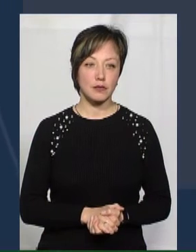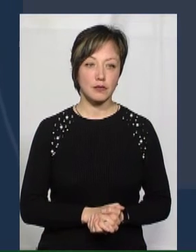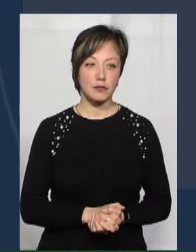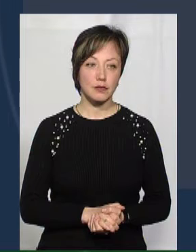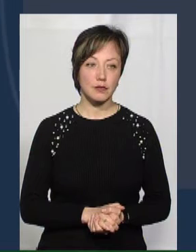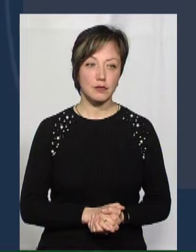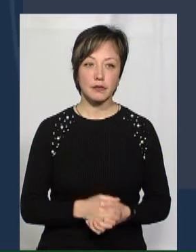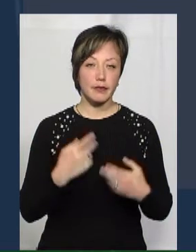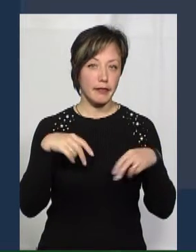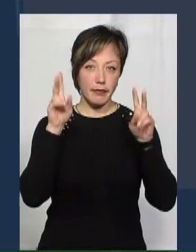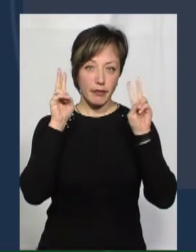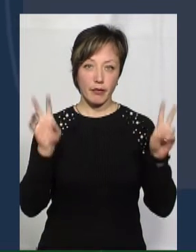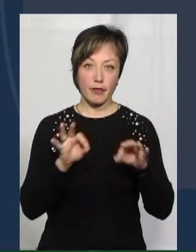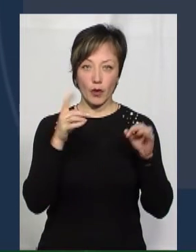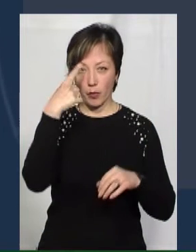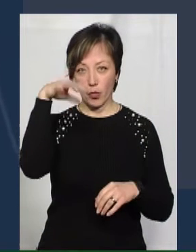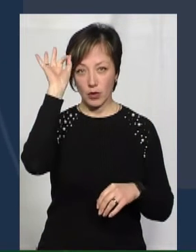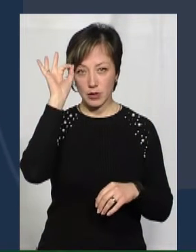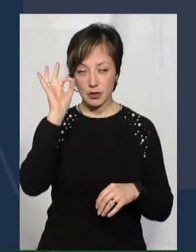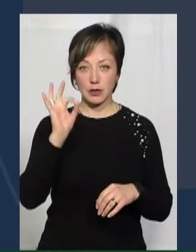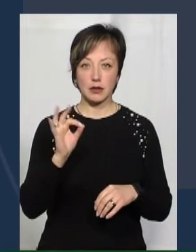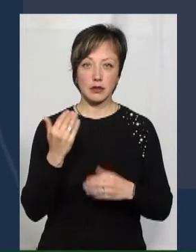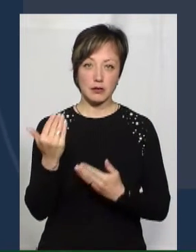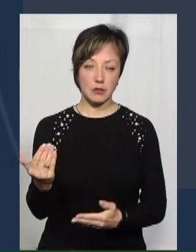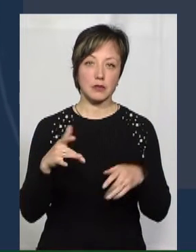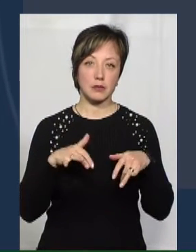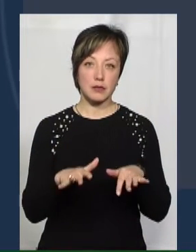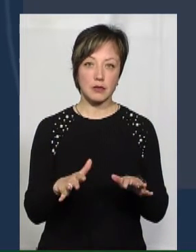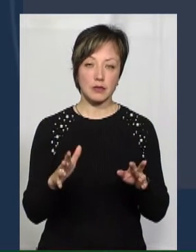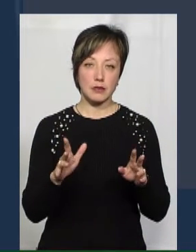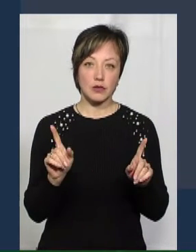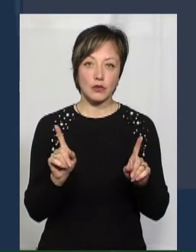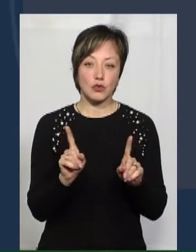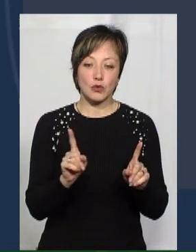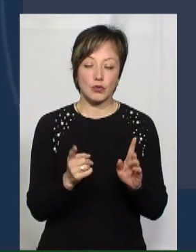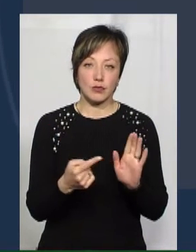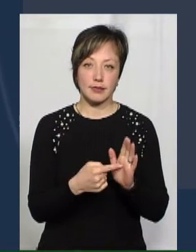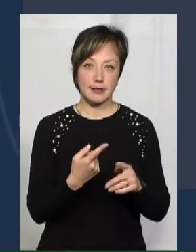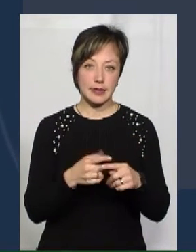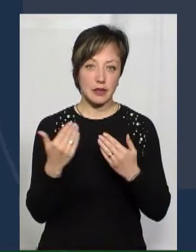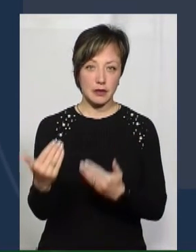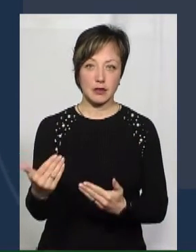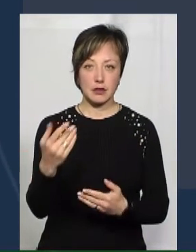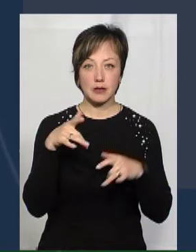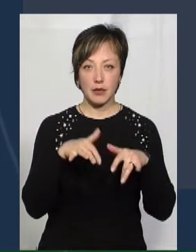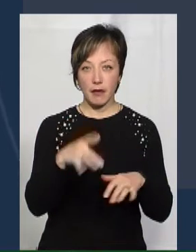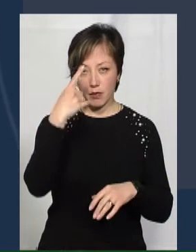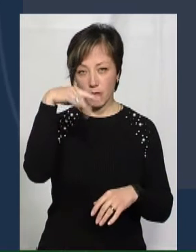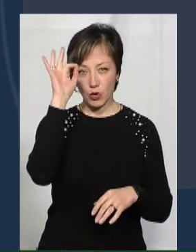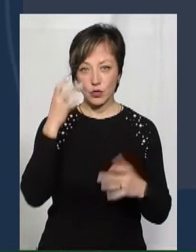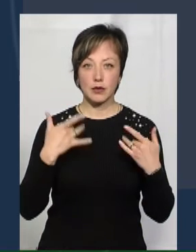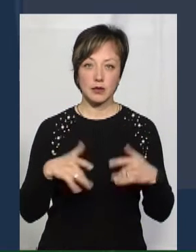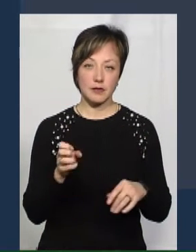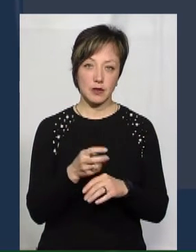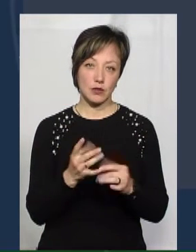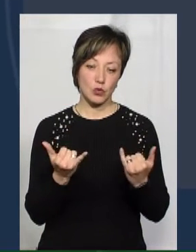Звідки знаєте, поліція все робила. Мені забрали цю документацію, я не мав, що ссилатися. Вони, це їхні справи. Вже звільнено